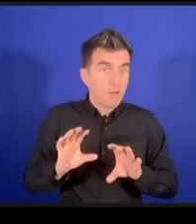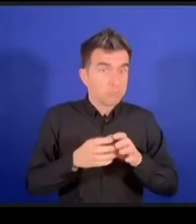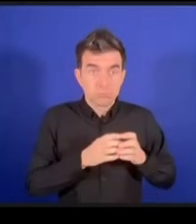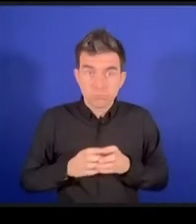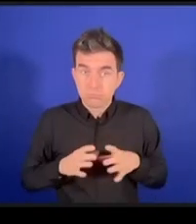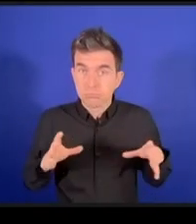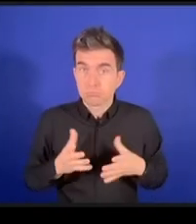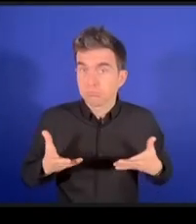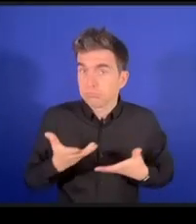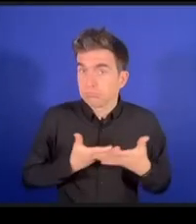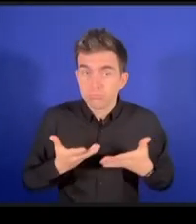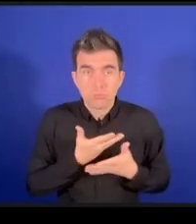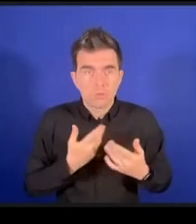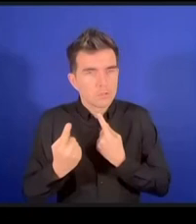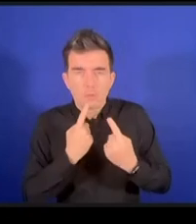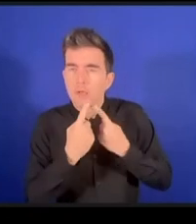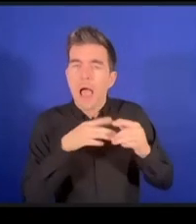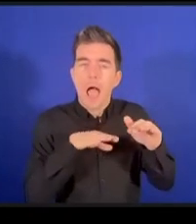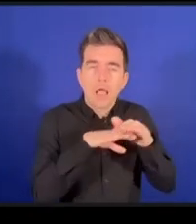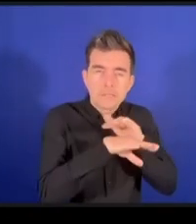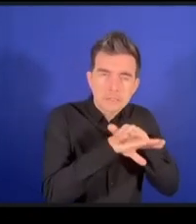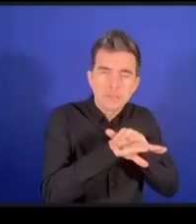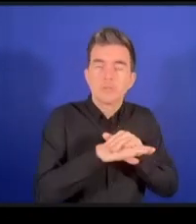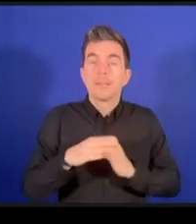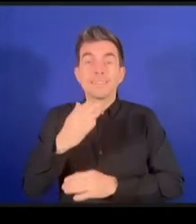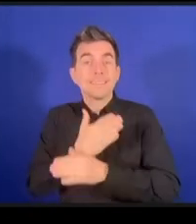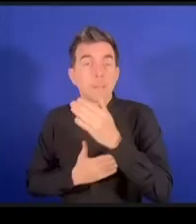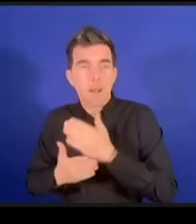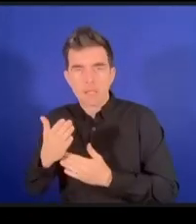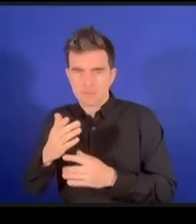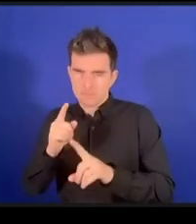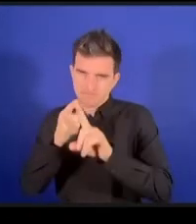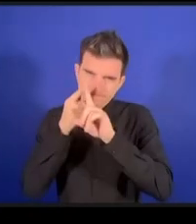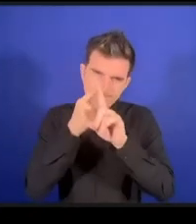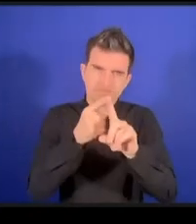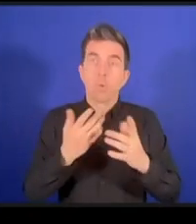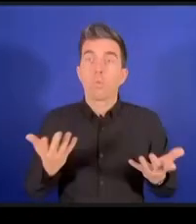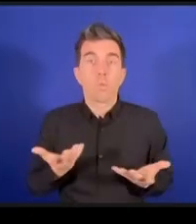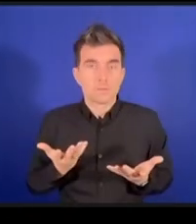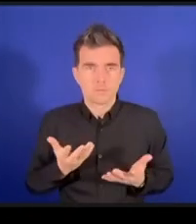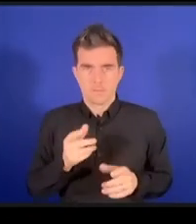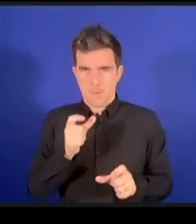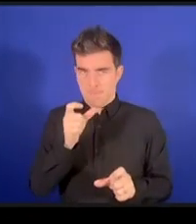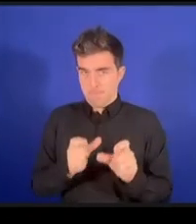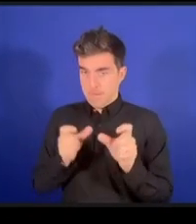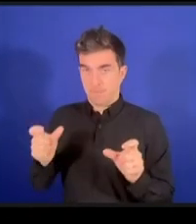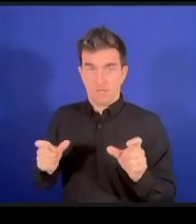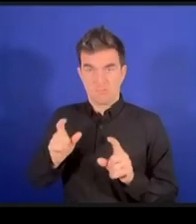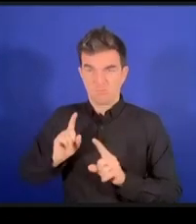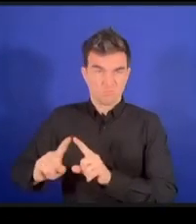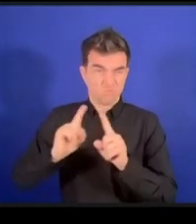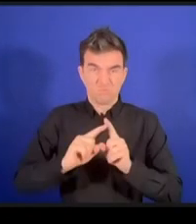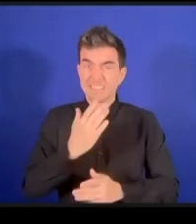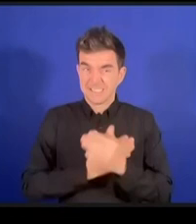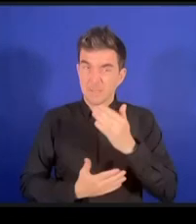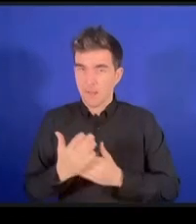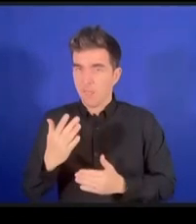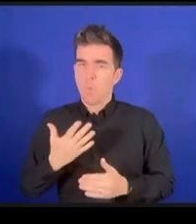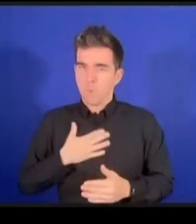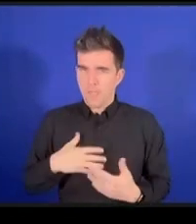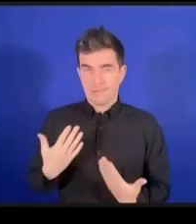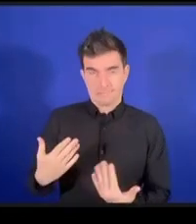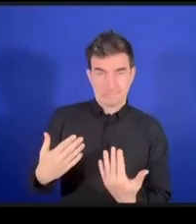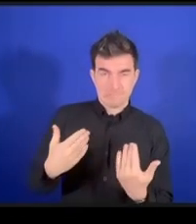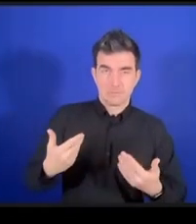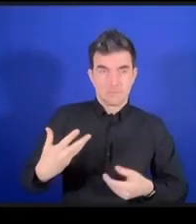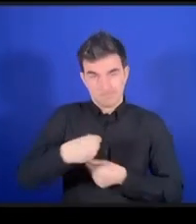и инвалидности направлена прежде всего для того чтобы включить инвалидов в эту дискуссию